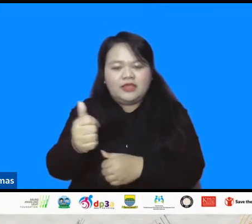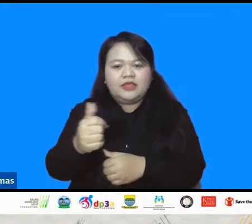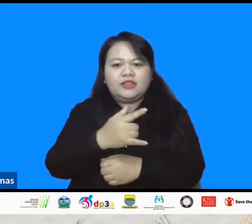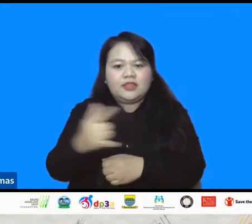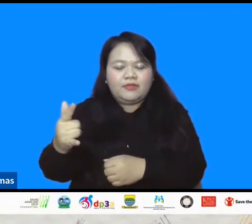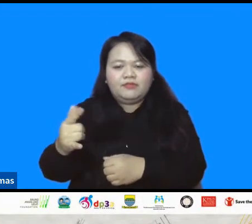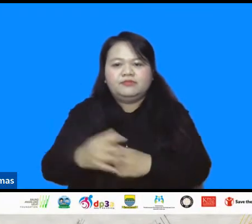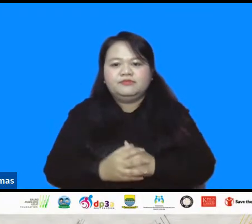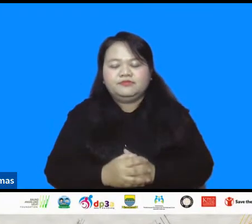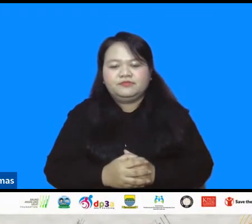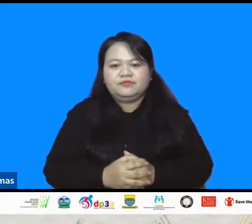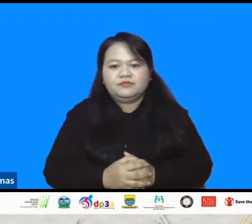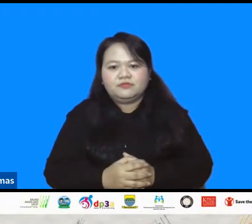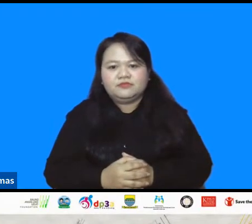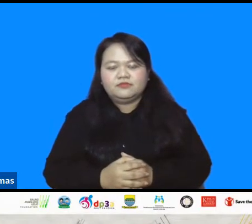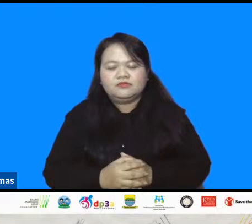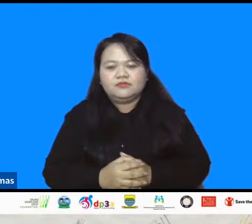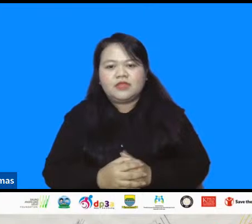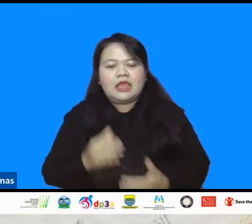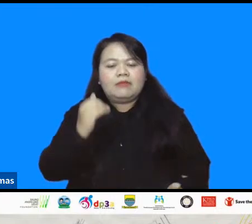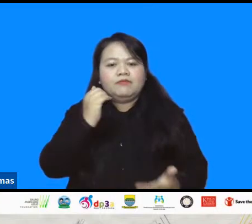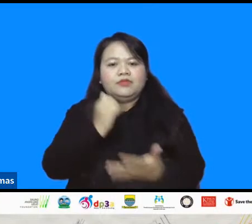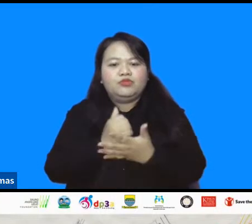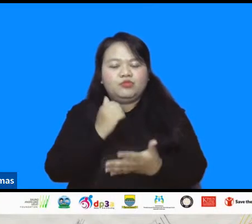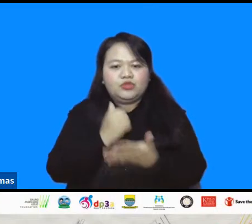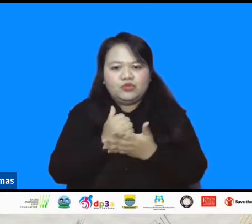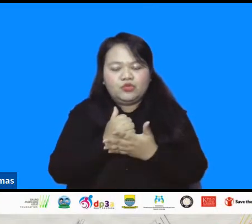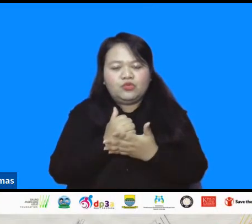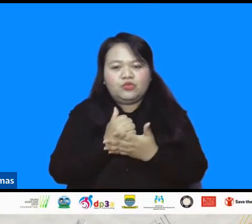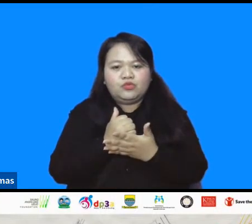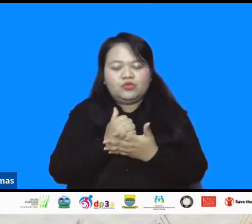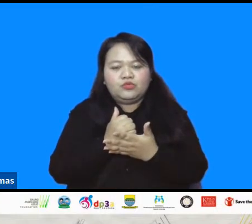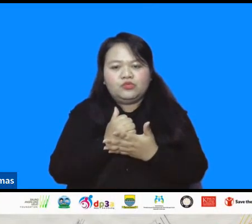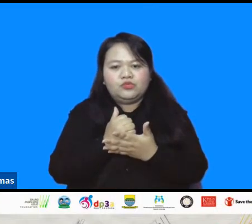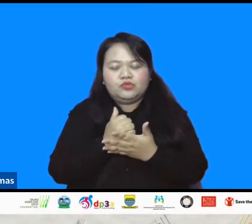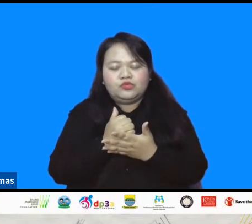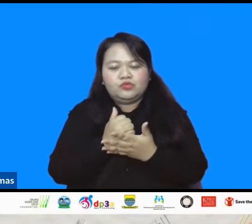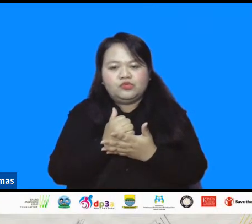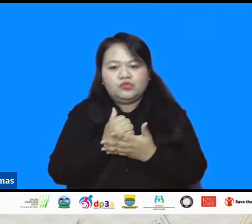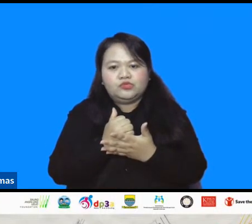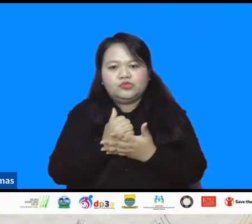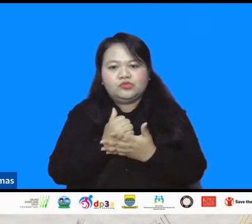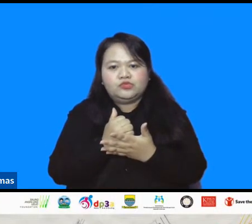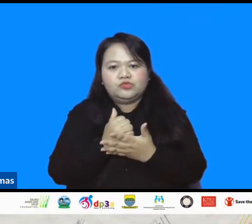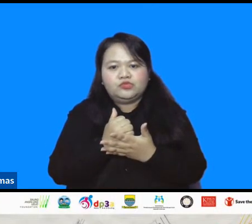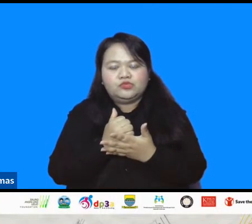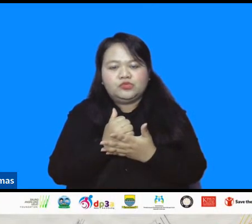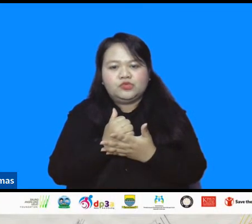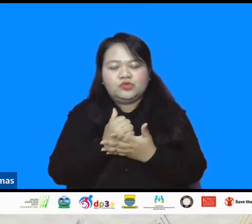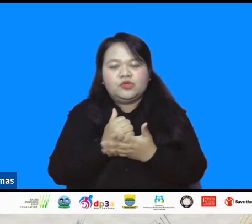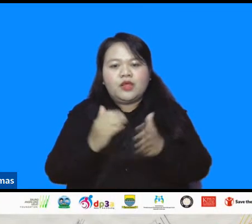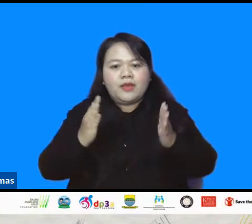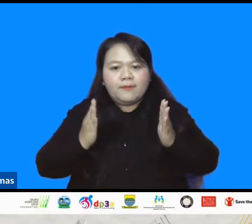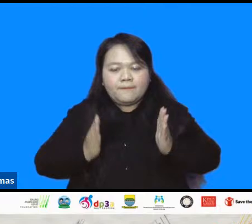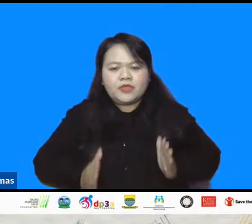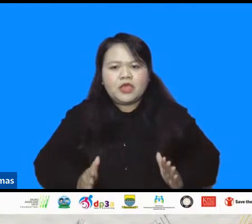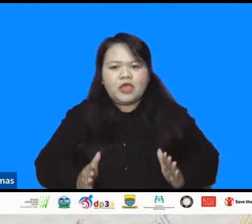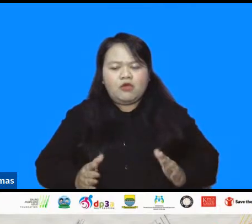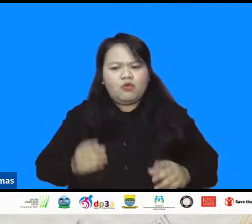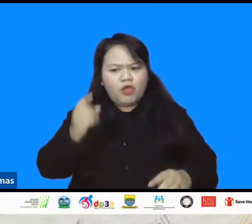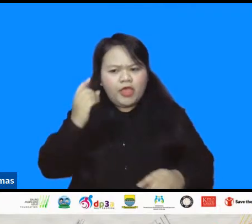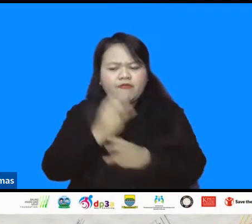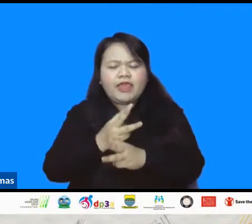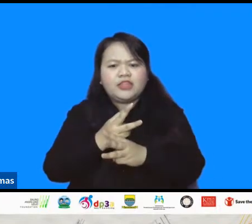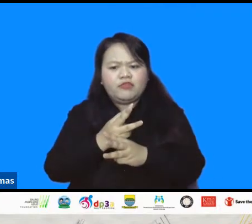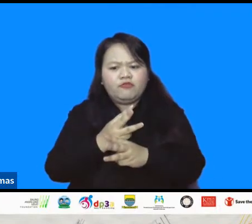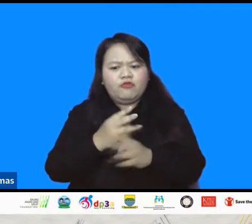Kalau nanti memang benar-benar ini apa ya dari semua pihak juga ini sangat efektif itu menilainya